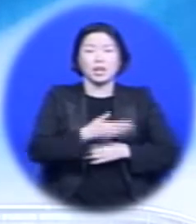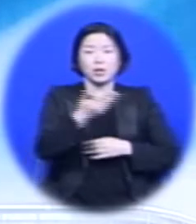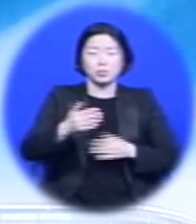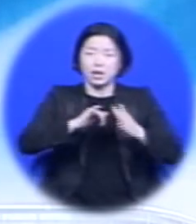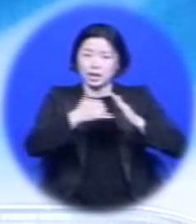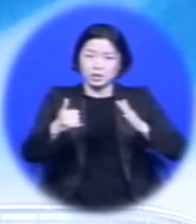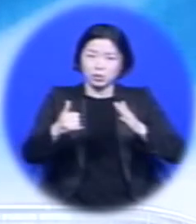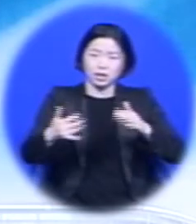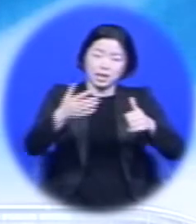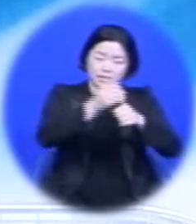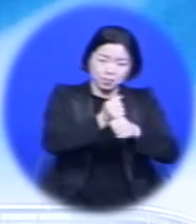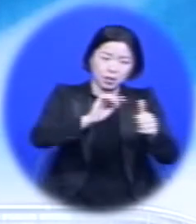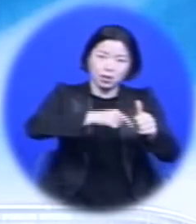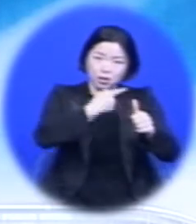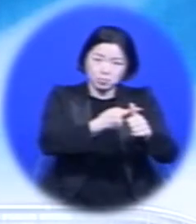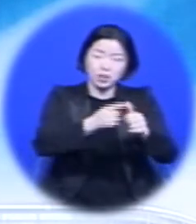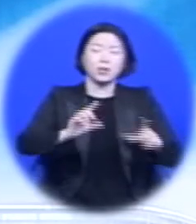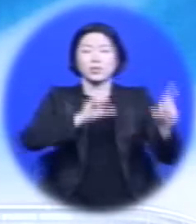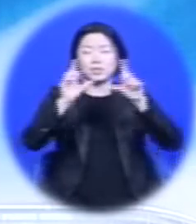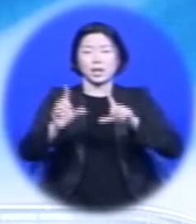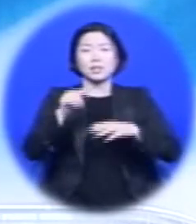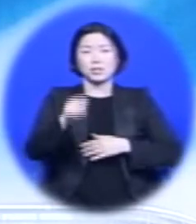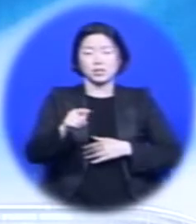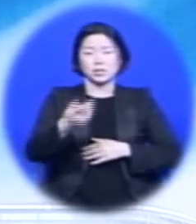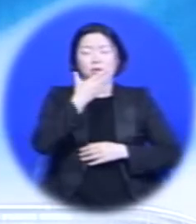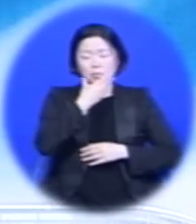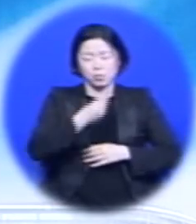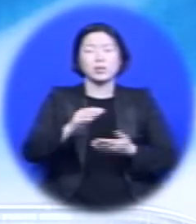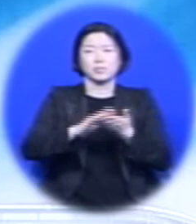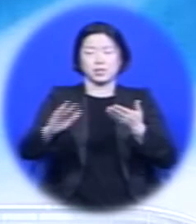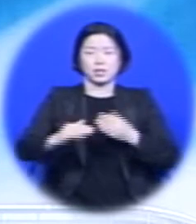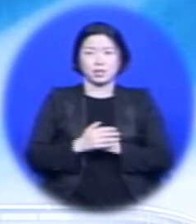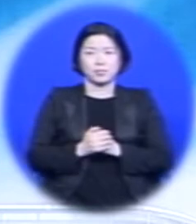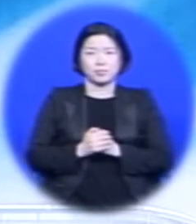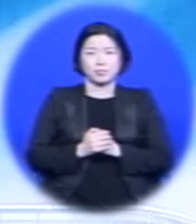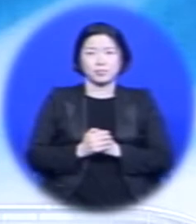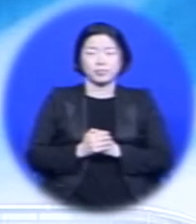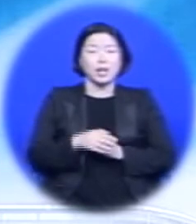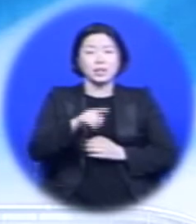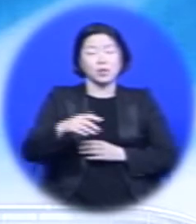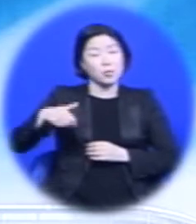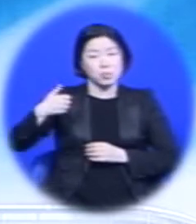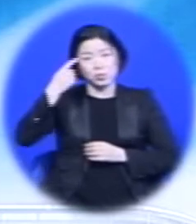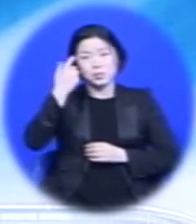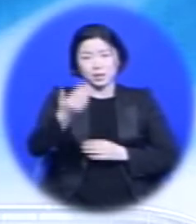가족들에게 얽매어 사는 것이 그 복입니다. 그걸